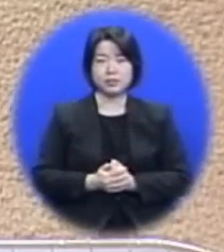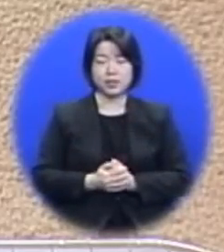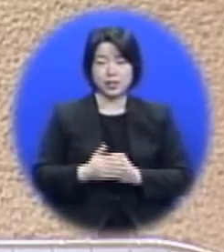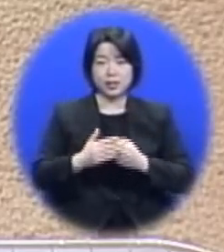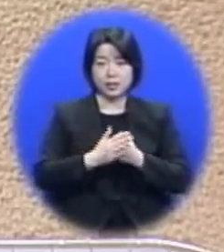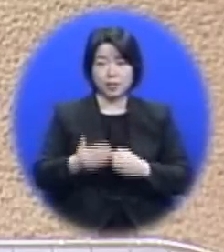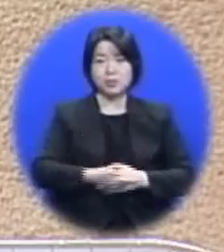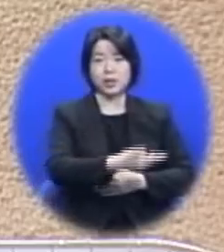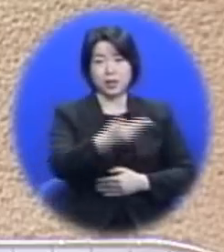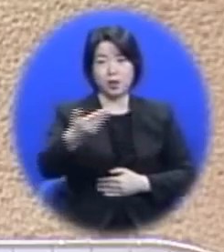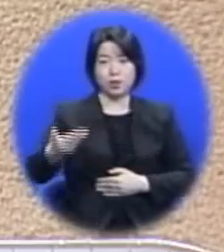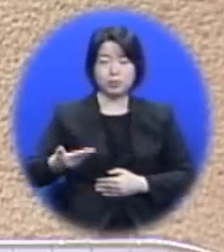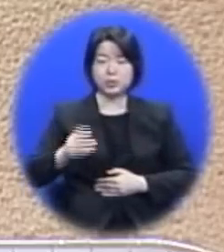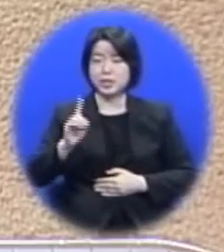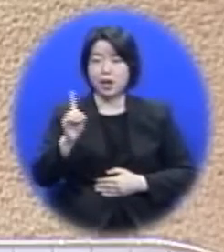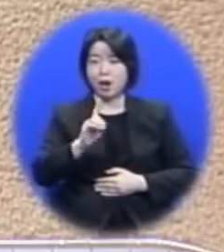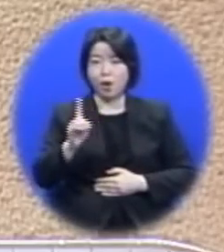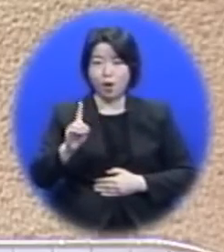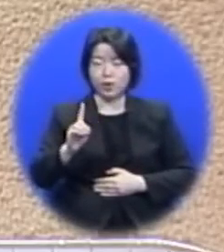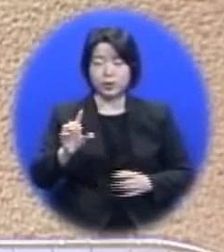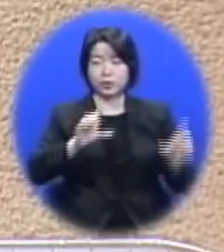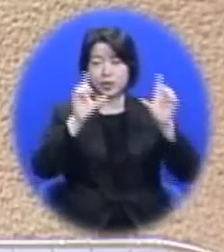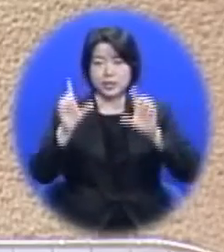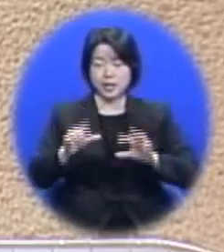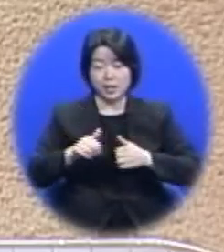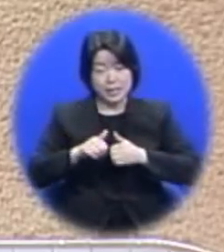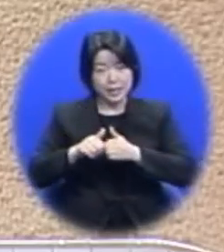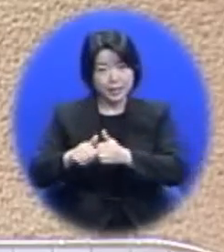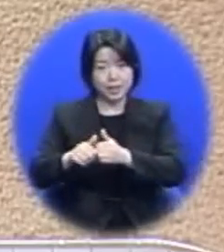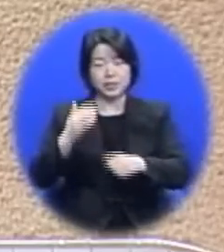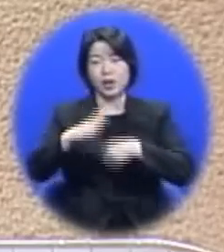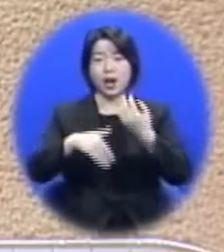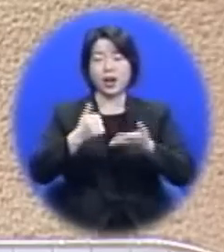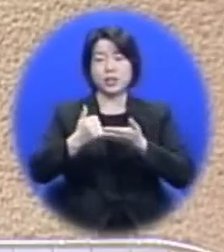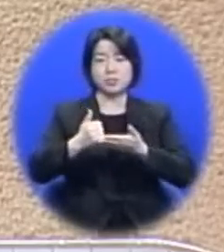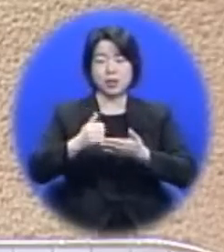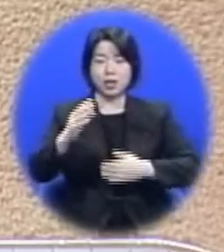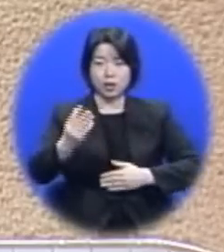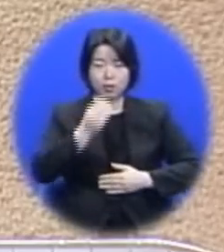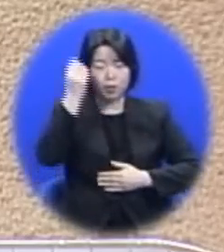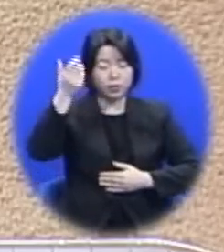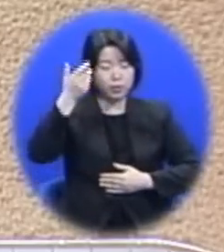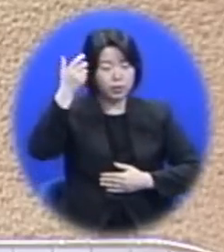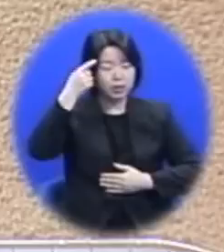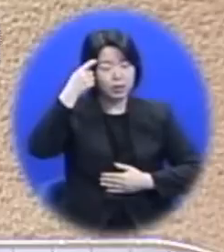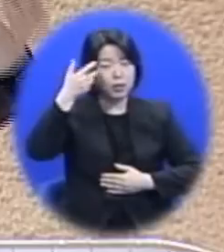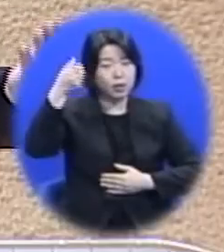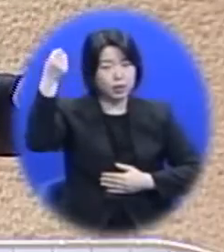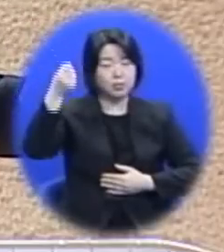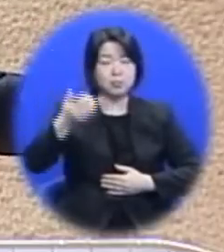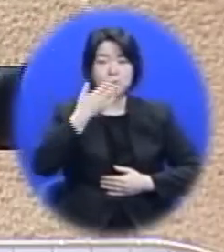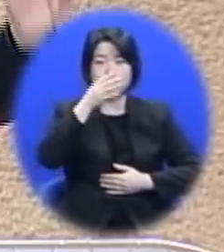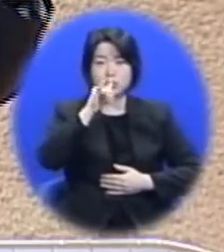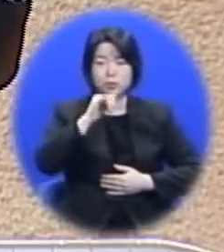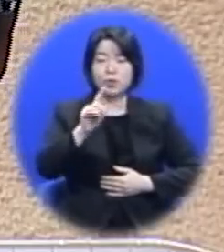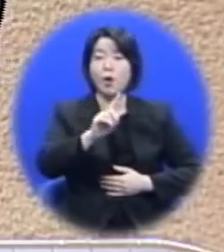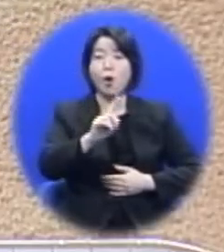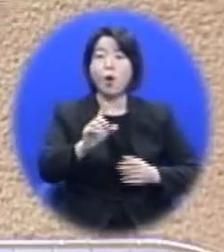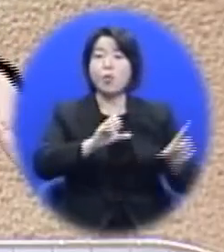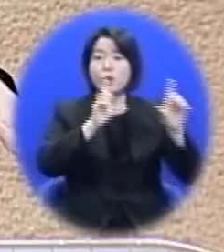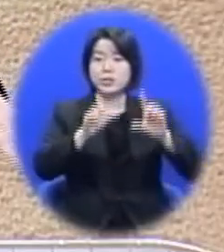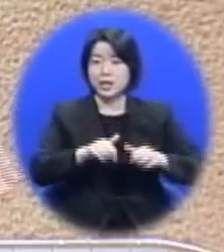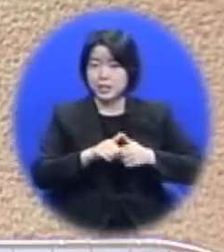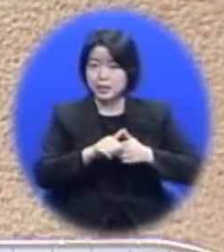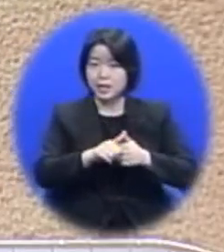그래서 여러분이 어떻게 사느냐 하는 데 따라서 하나님의 이름이 거룩히 여김도 받으실 수 있고 여러분이 어떻게 사느냐에 하나님의